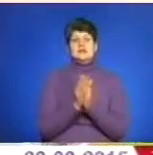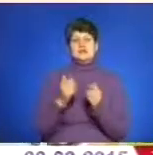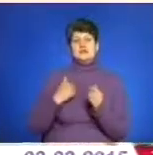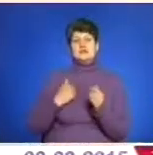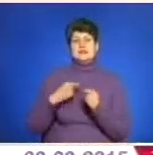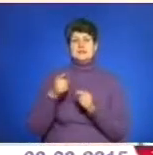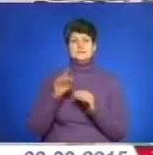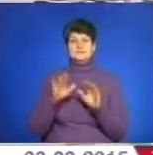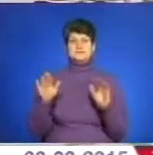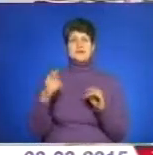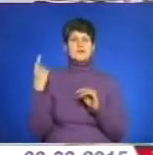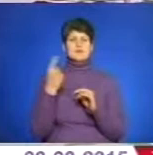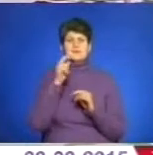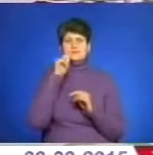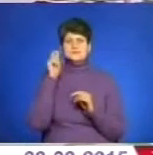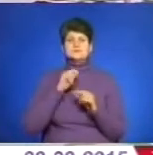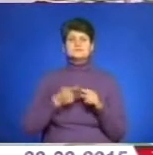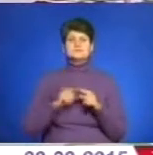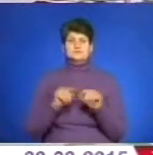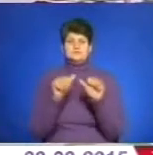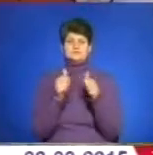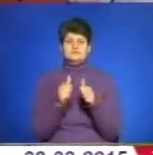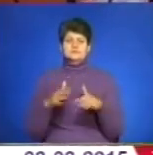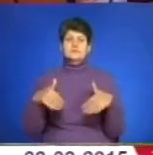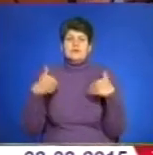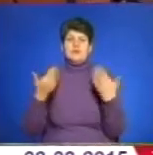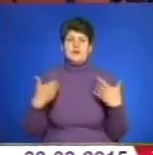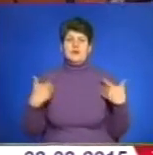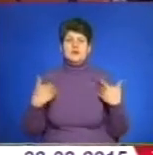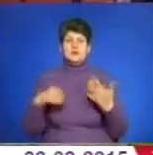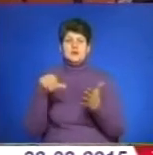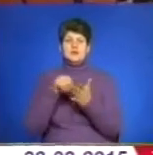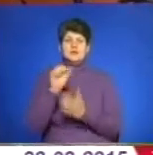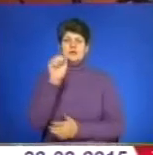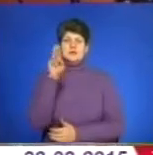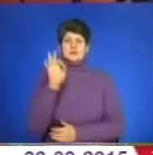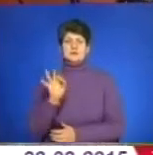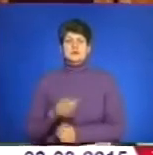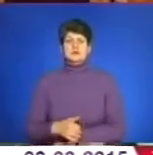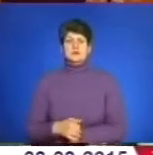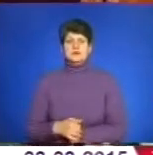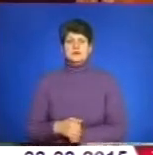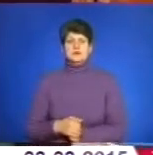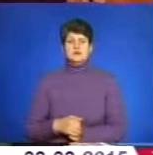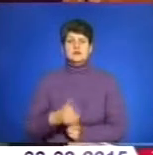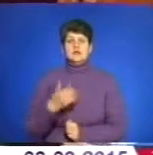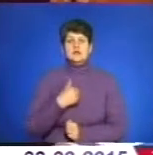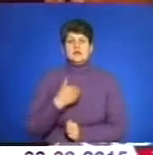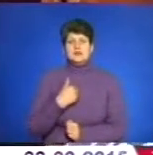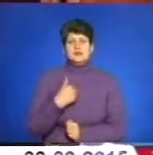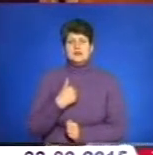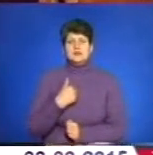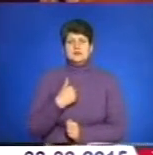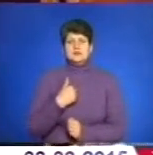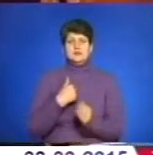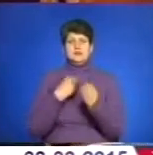школярів. Вперше в Україні у такому форматі передають вітання учасникам АТО. Я зобразила на своєму